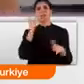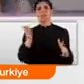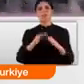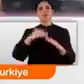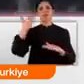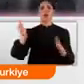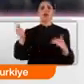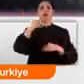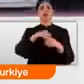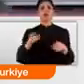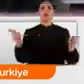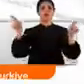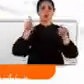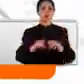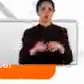araya geldi.